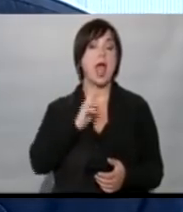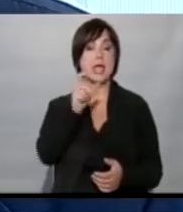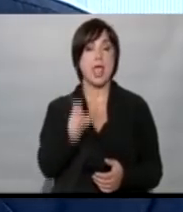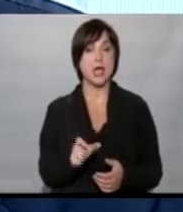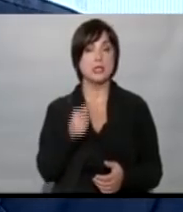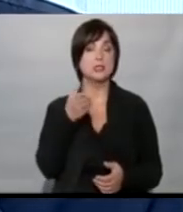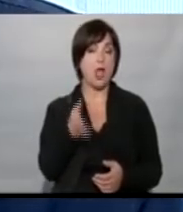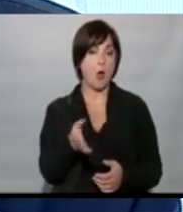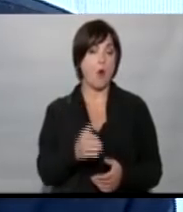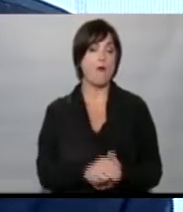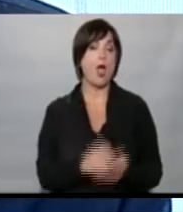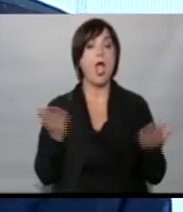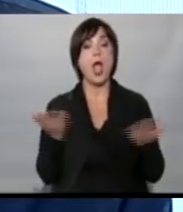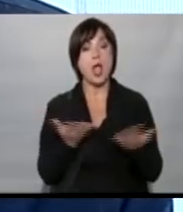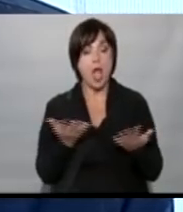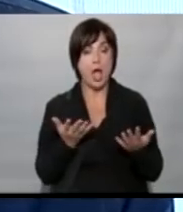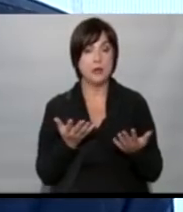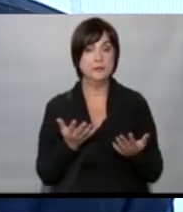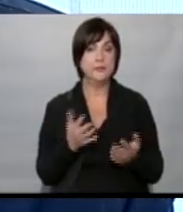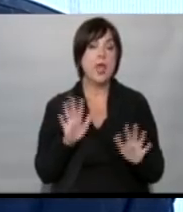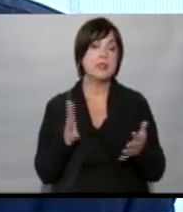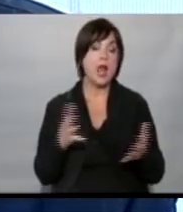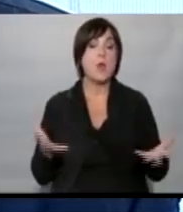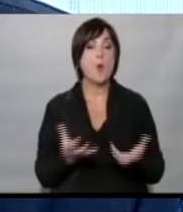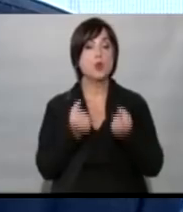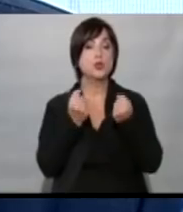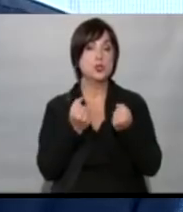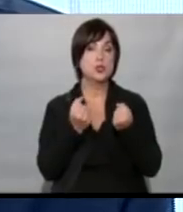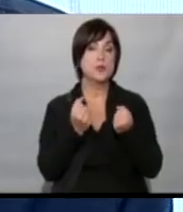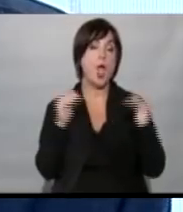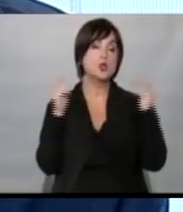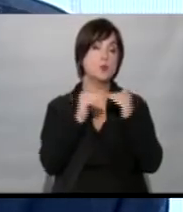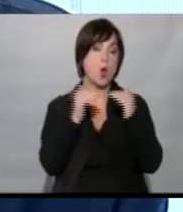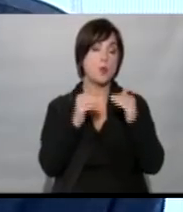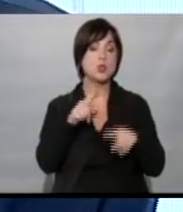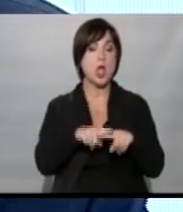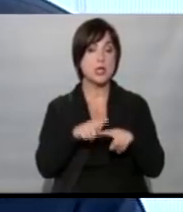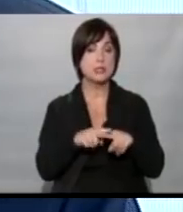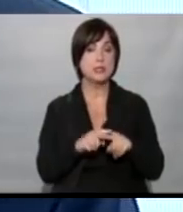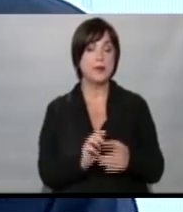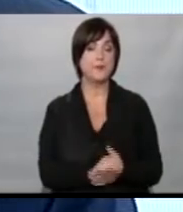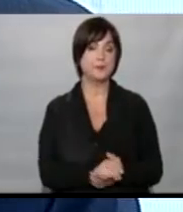за тоа како дали поддржуваме, значи, спогодба со Грција и